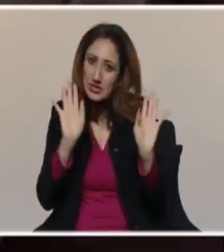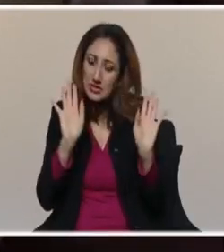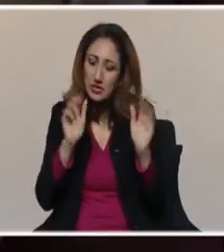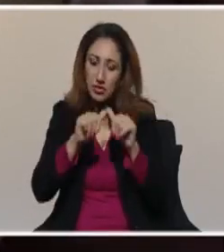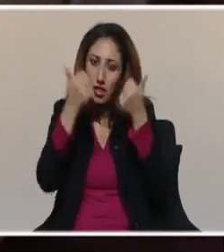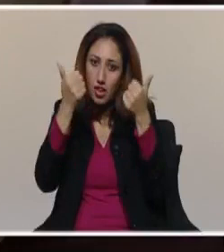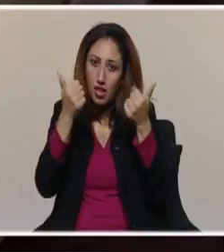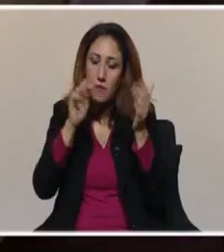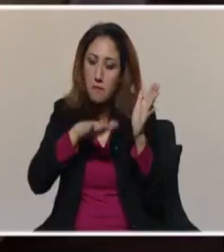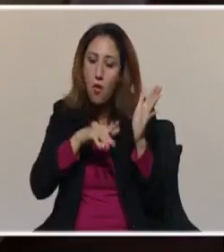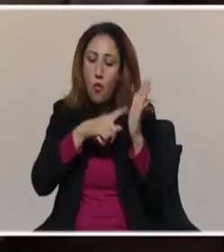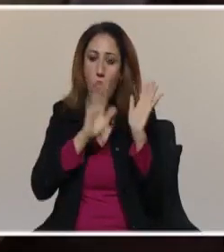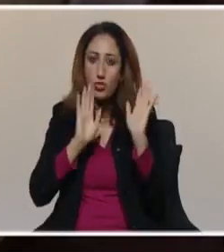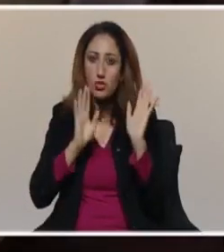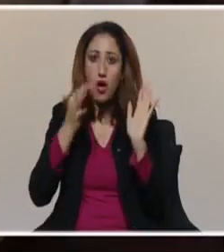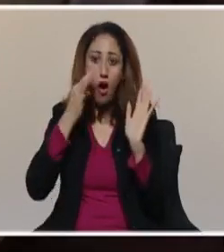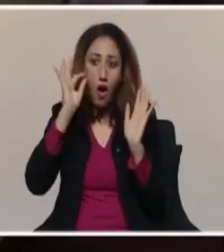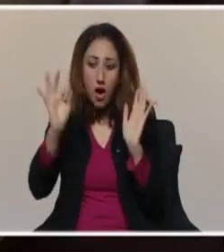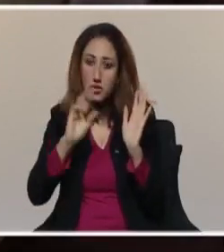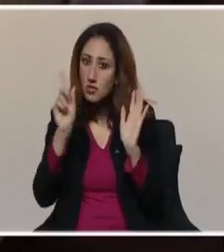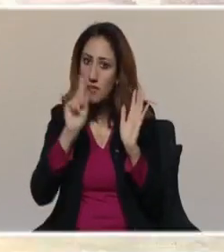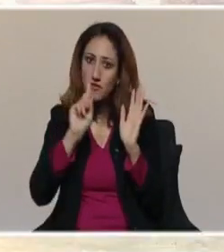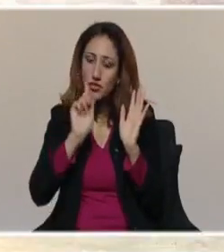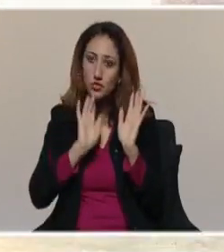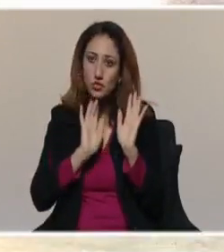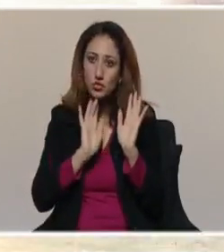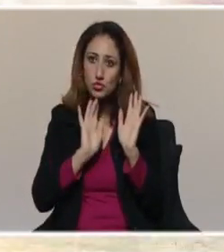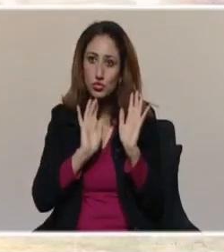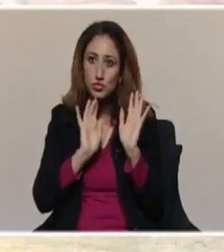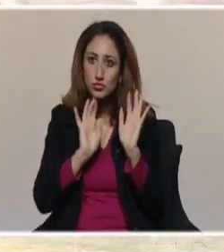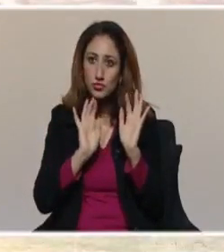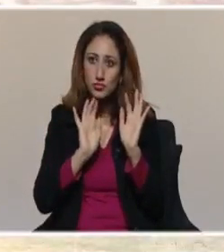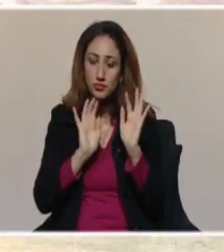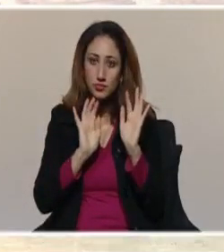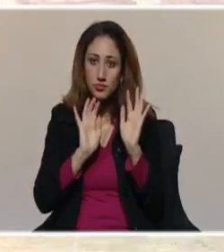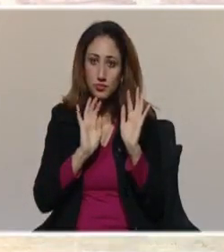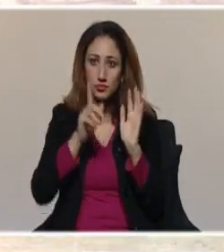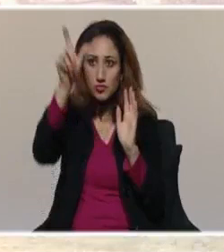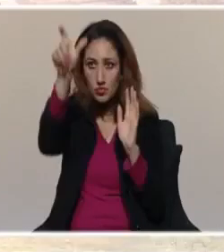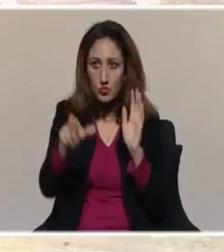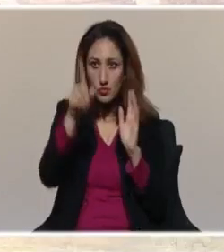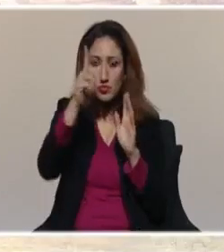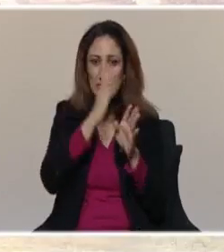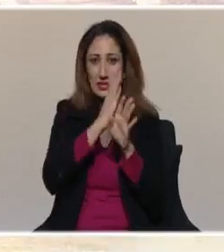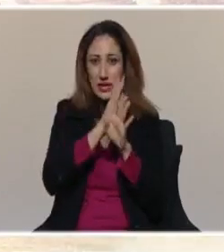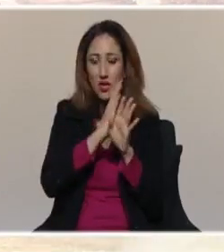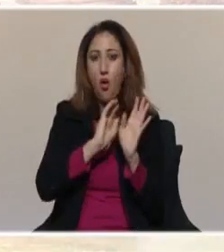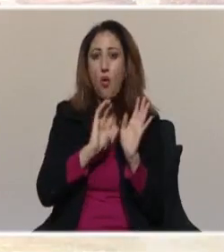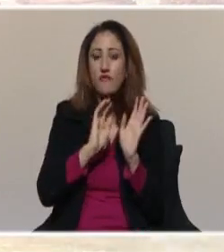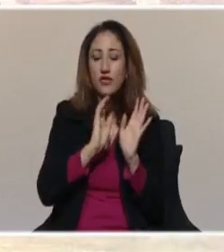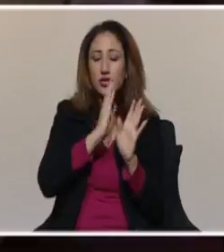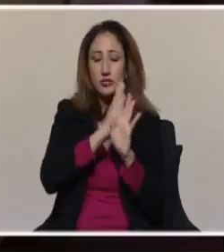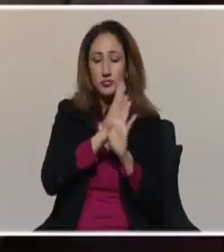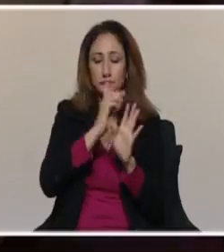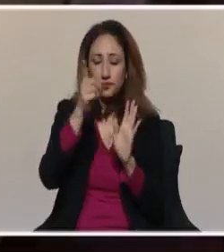اتطلقوا. لما اتطلقوا؟ إقرار الطلاق. وفين وثيقة الزواج العرفية؟ الأستاذة سناء لما حصلت مشكلة ما